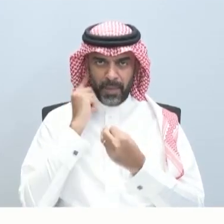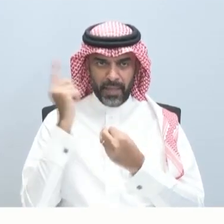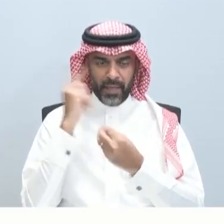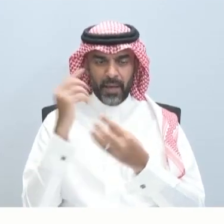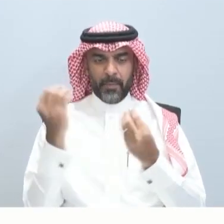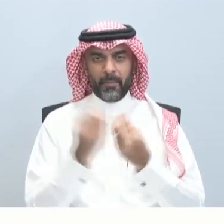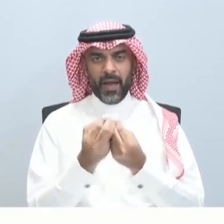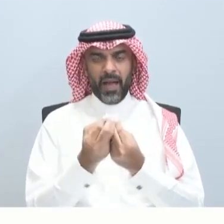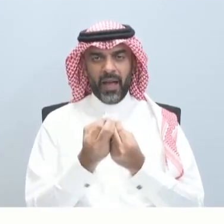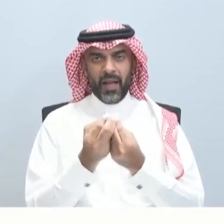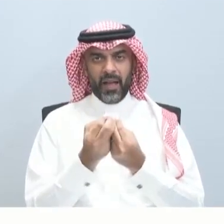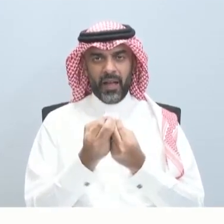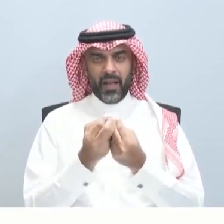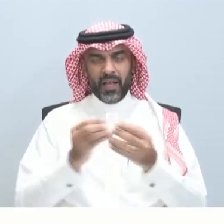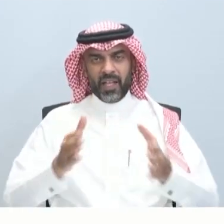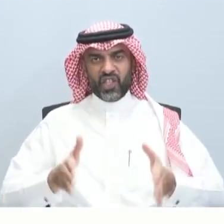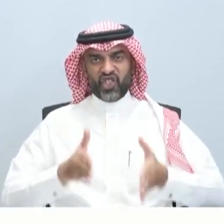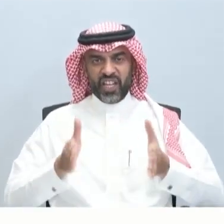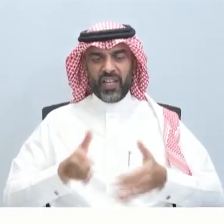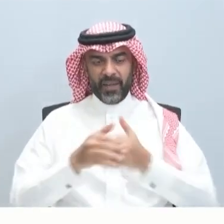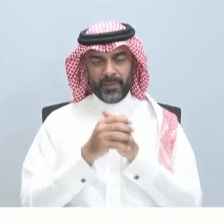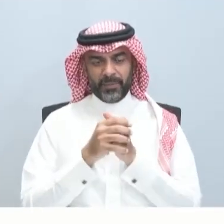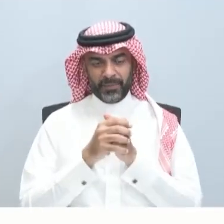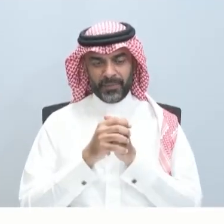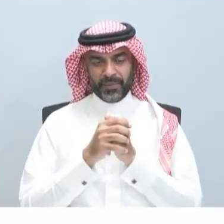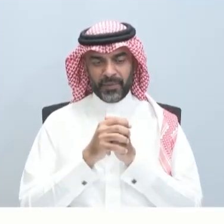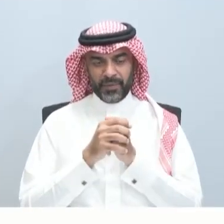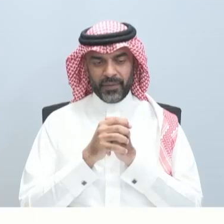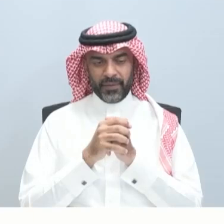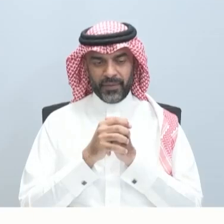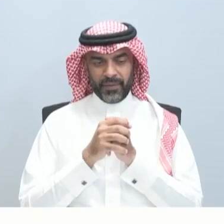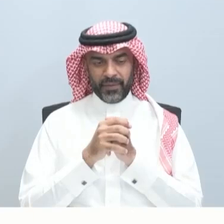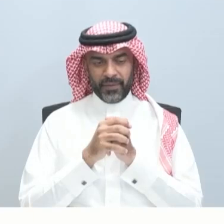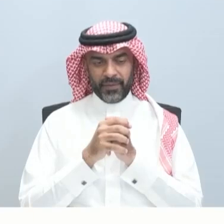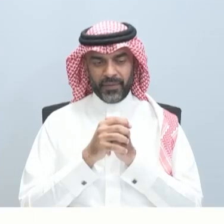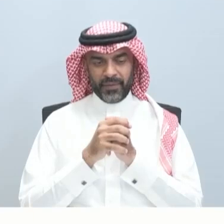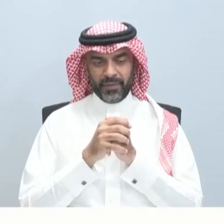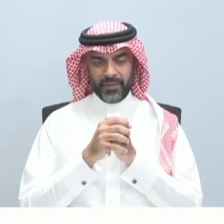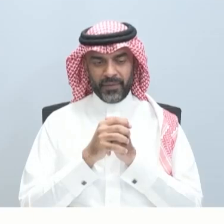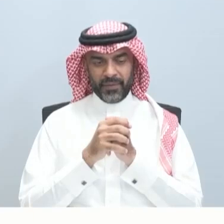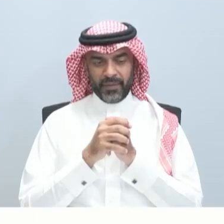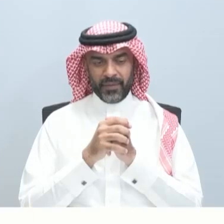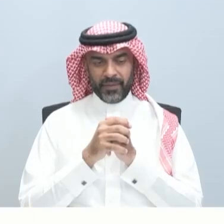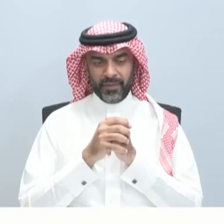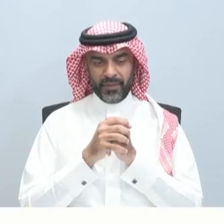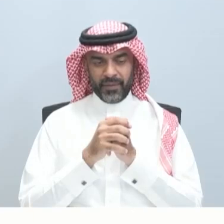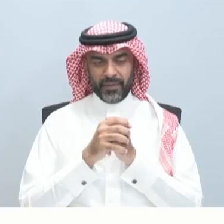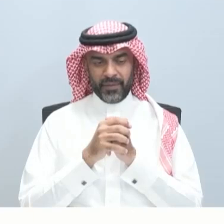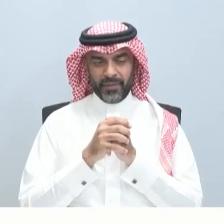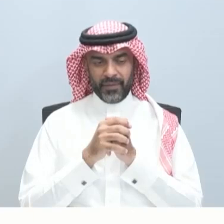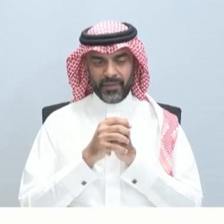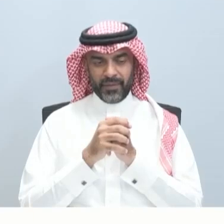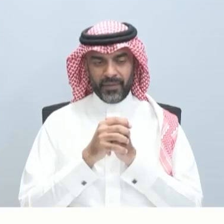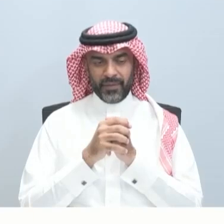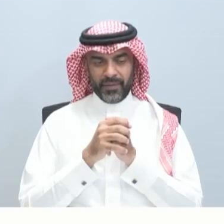في الرياض والمنطقه الشرقيه والمدينه المنوره اذا نحتاج ان نجمعها